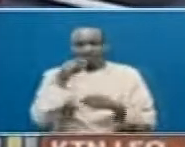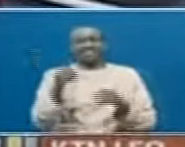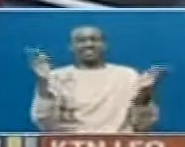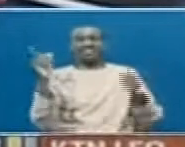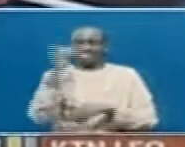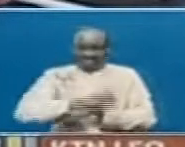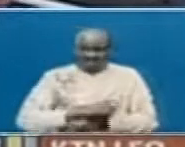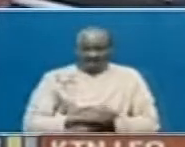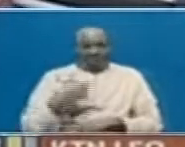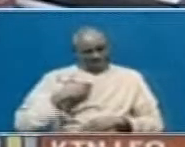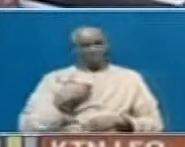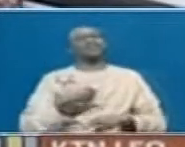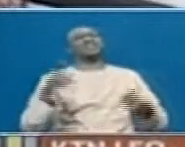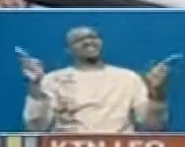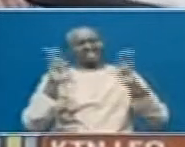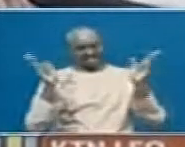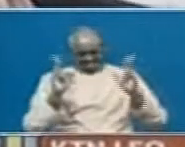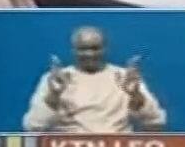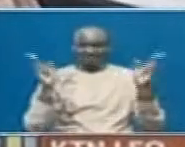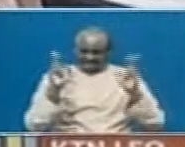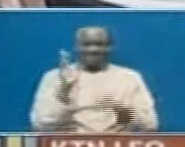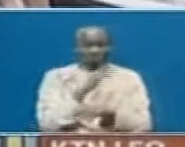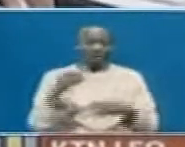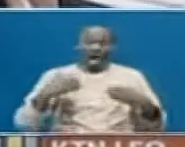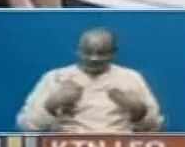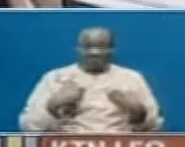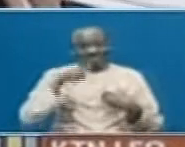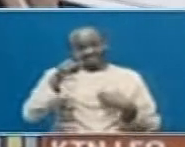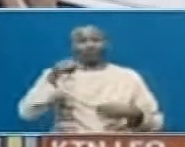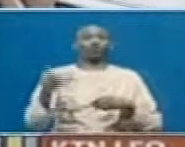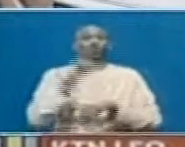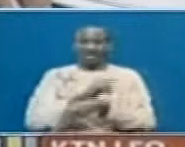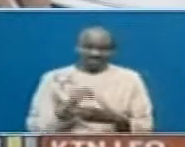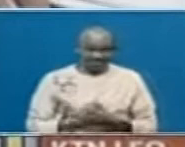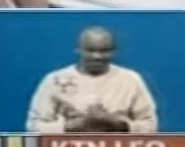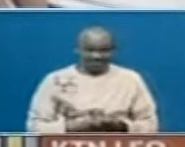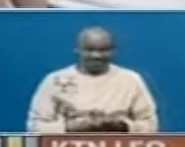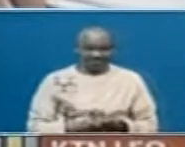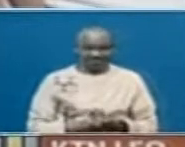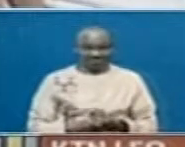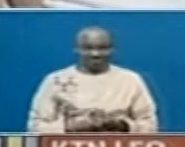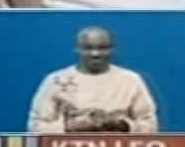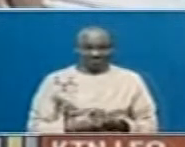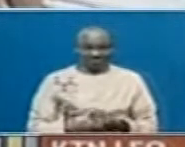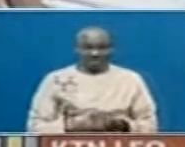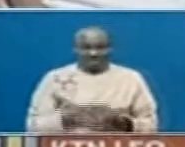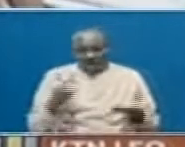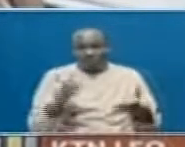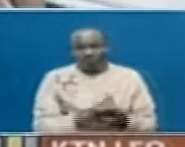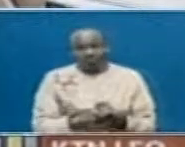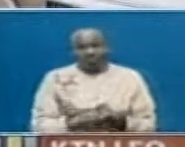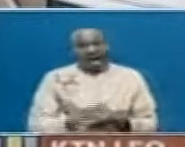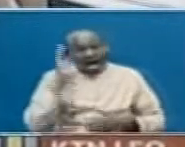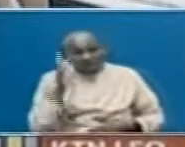leo? Nimejiandaa kamili na niko na nyimbo ambazo zinafaa kwa siku ya leo. Naam. Bwana Kwabi,